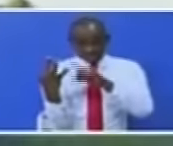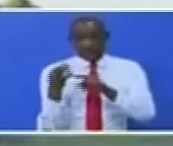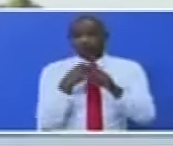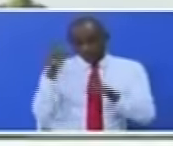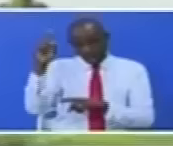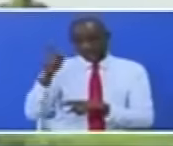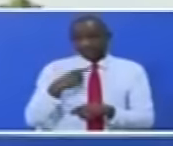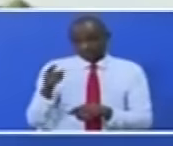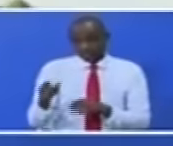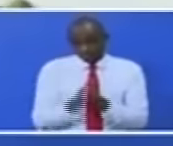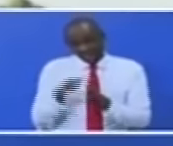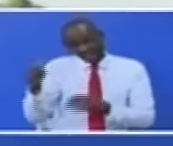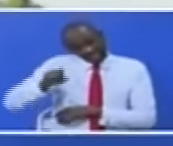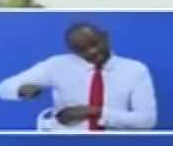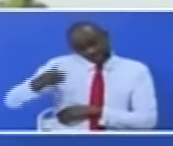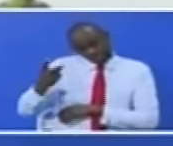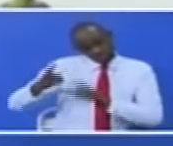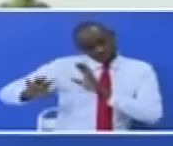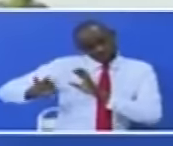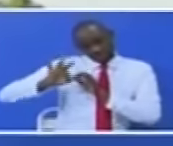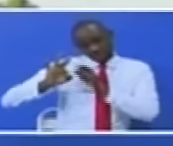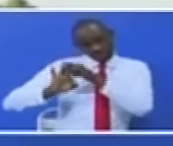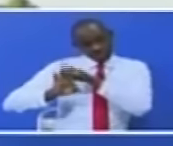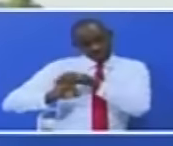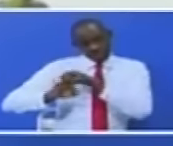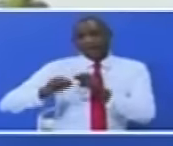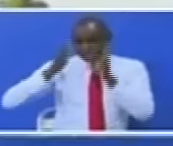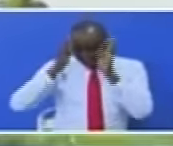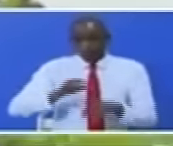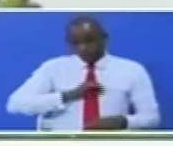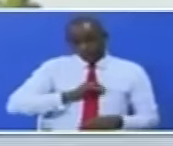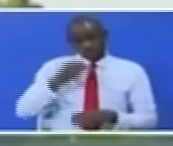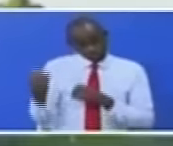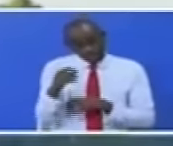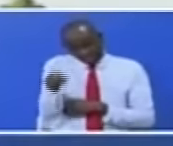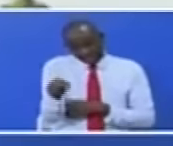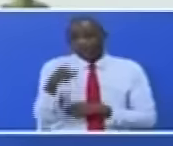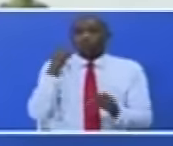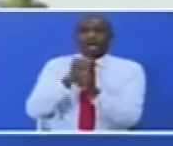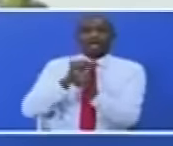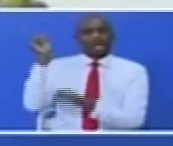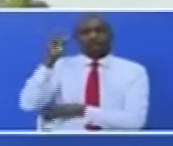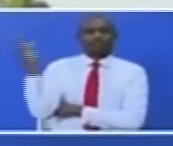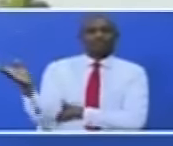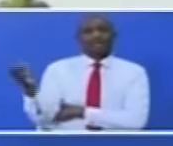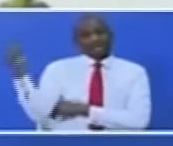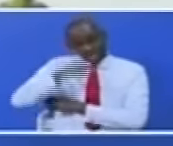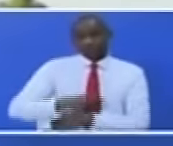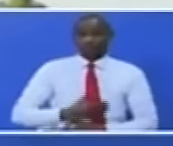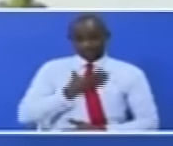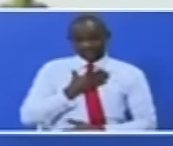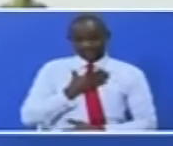1 na hao wengine, hayuko hapa, yuko nafanya kazi Nairobi, walikuwa nakuja kutembea